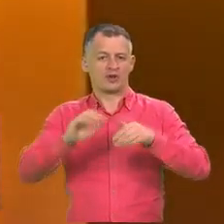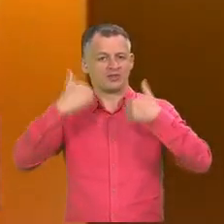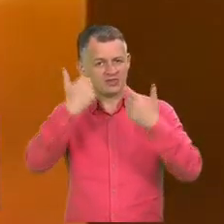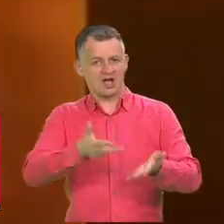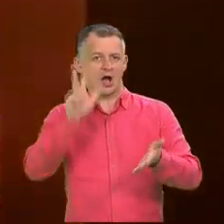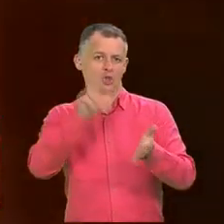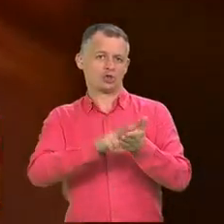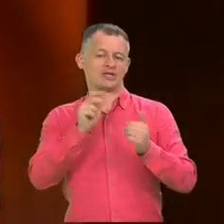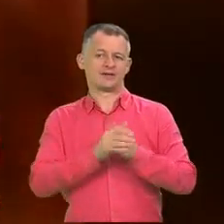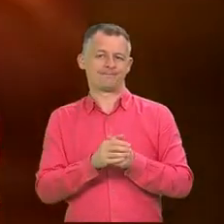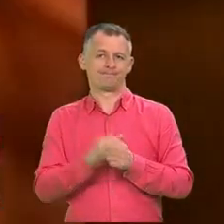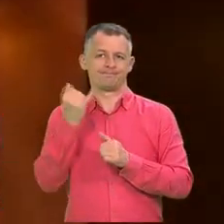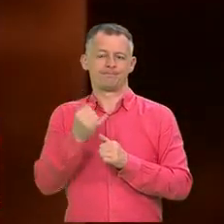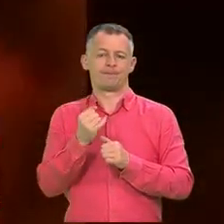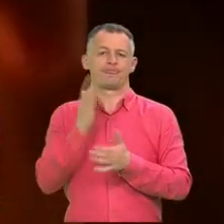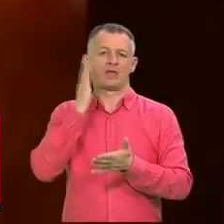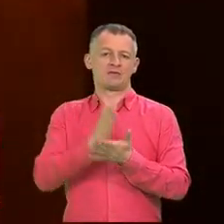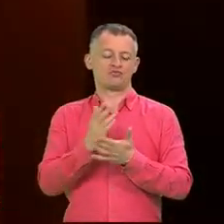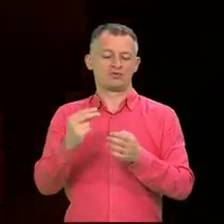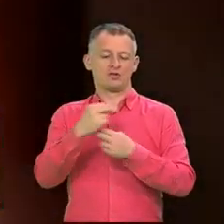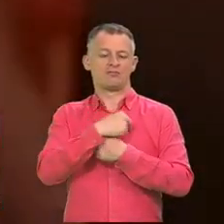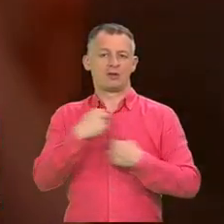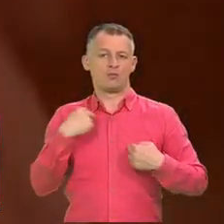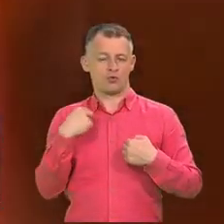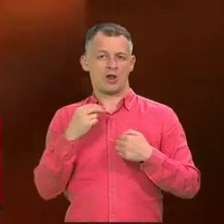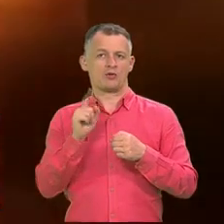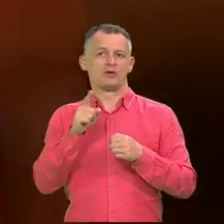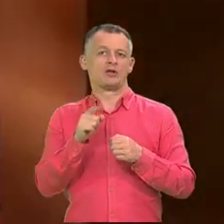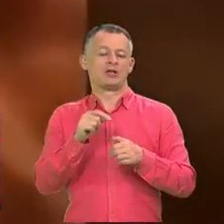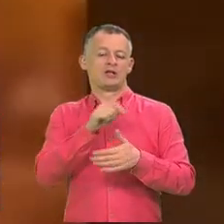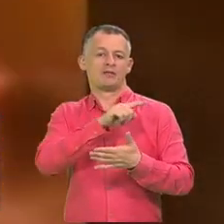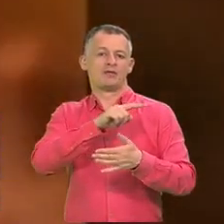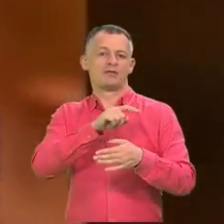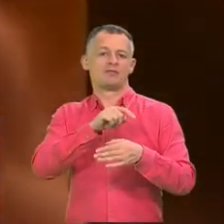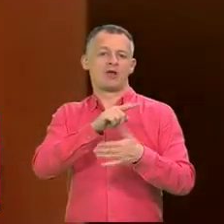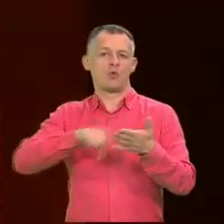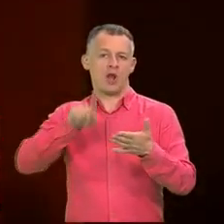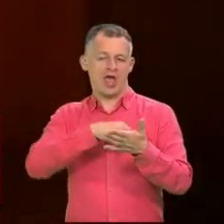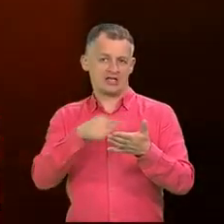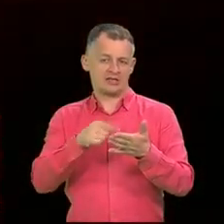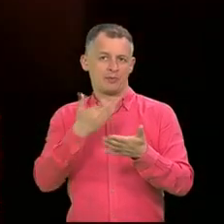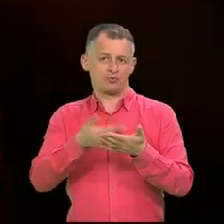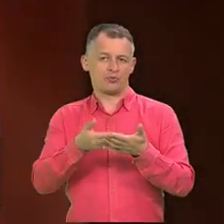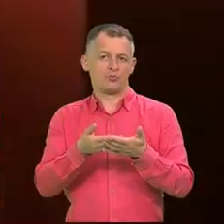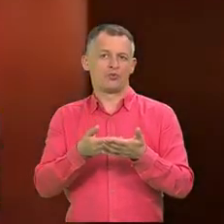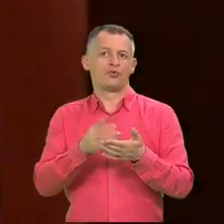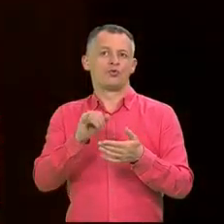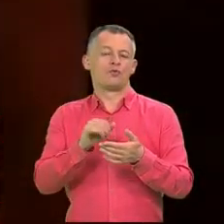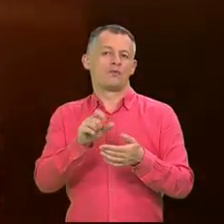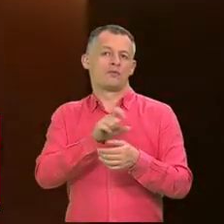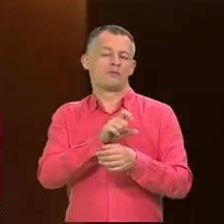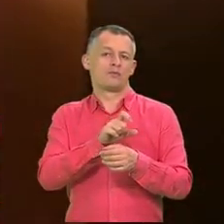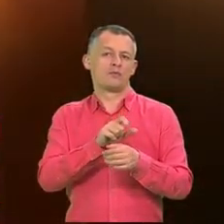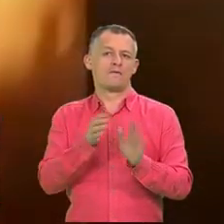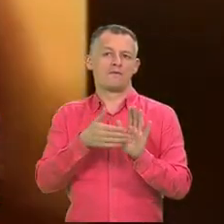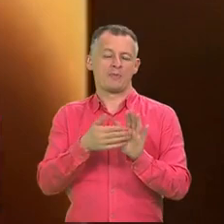autorizațiilor. Decizia înaltei curți îl achită însă de acuzația de abuz în serviciu, motivând că faptele nu există. Dacă ar fi să ne luăm după